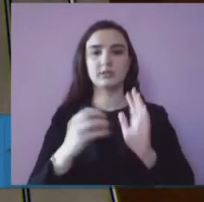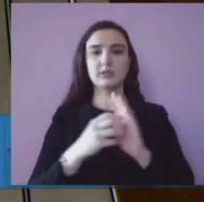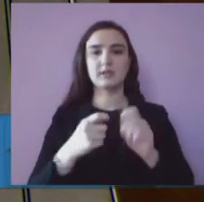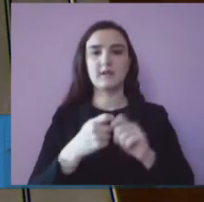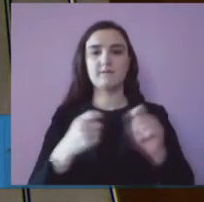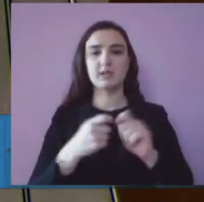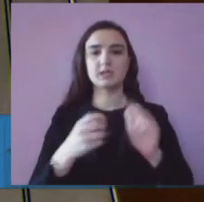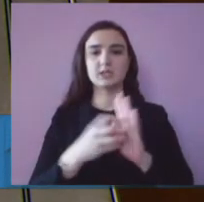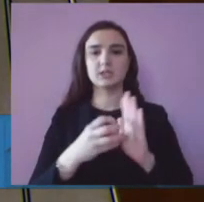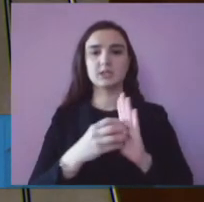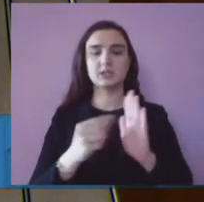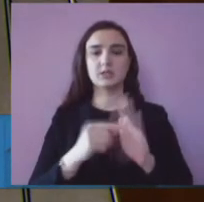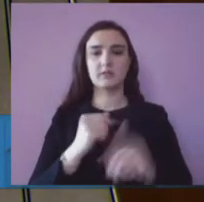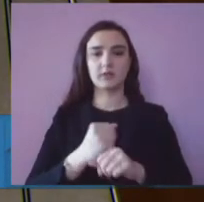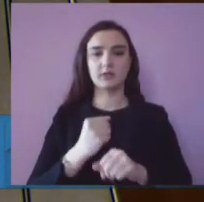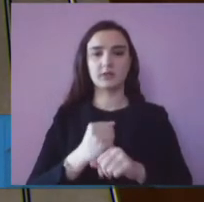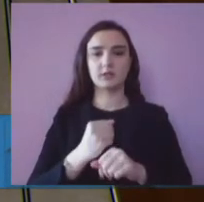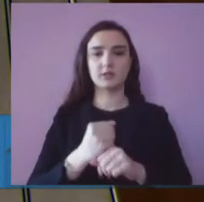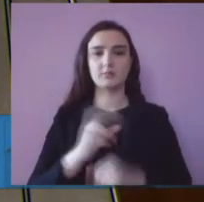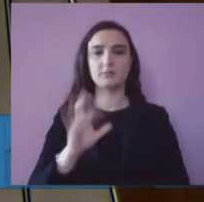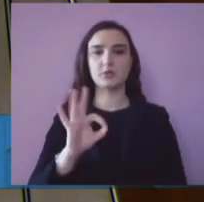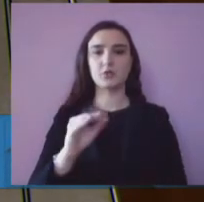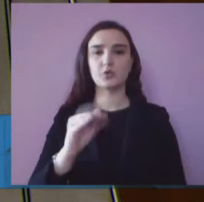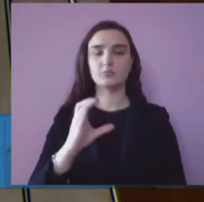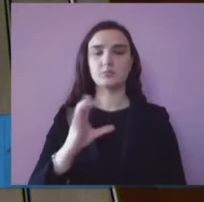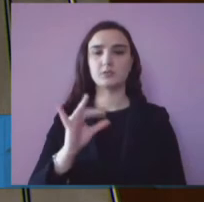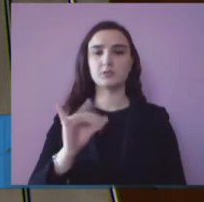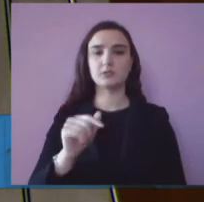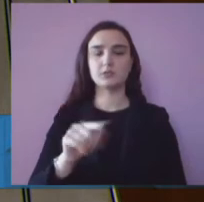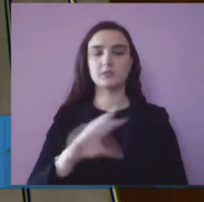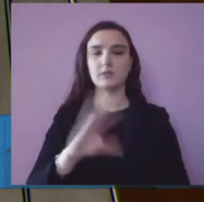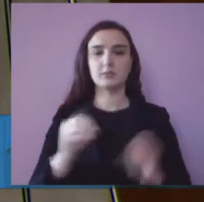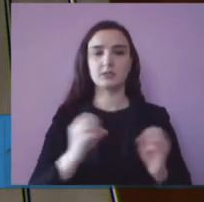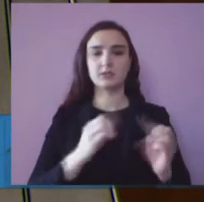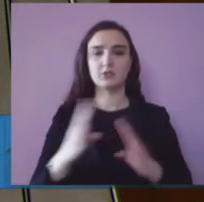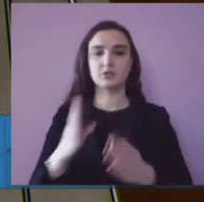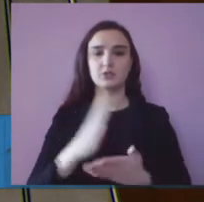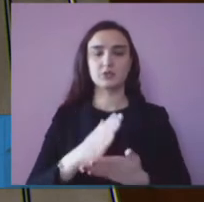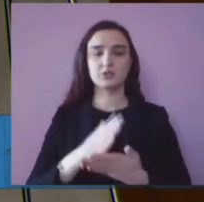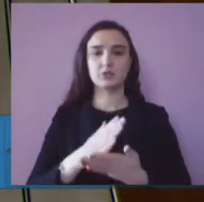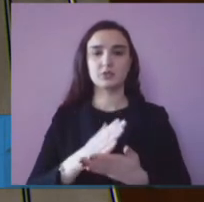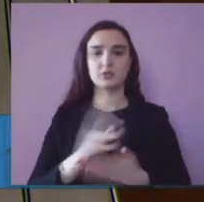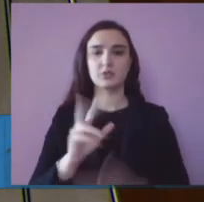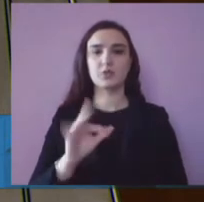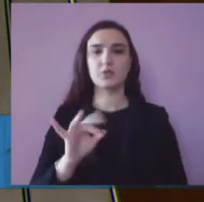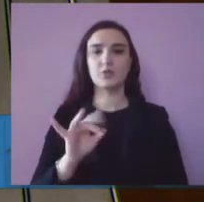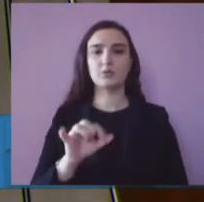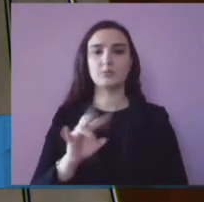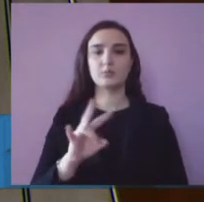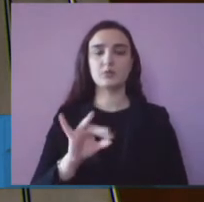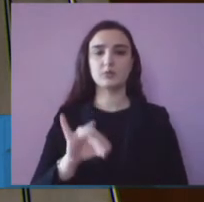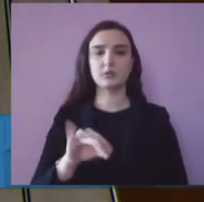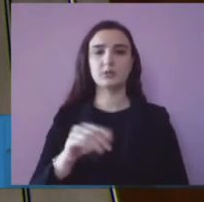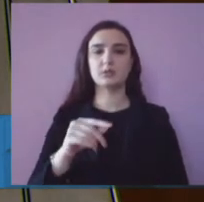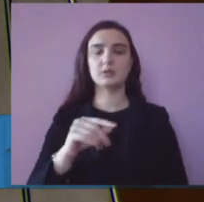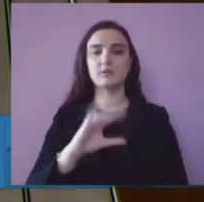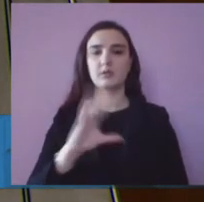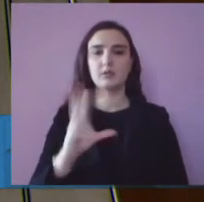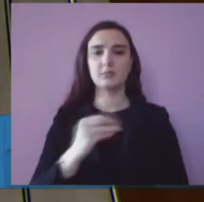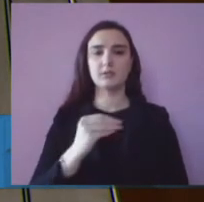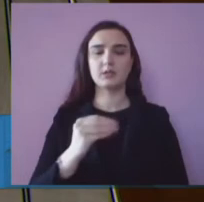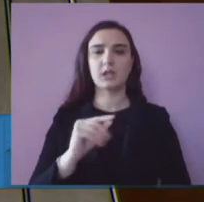კვანზე გავაკეთეს ბიოპსია და ეს რიგში არის ყველაფერი. ჰორმონები, TSH, T4,